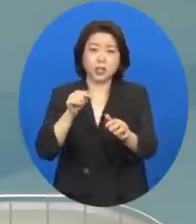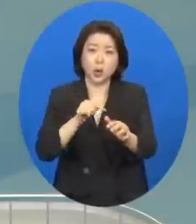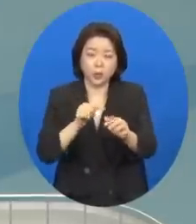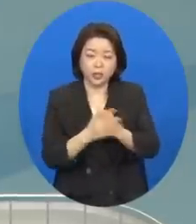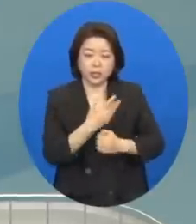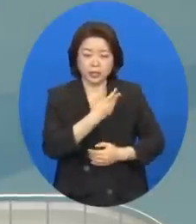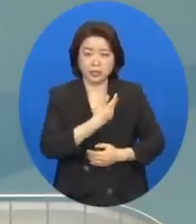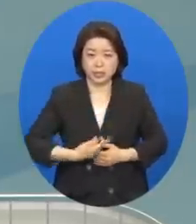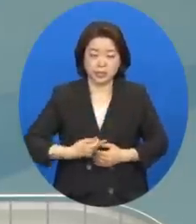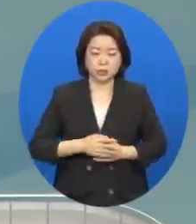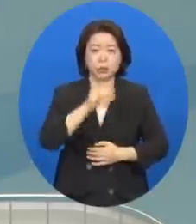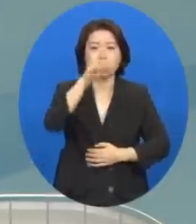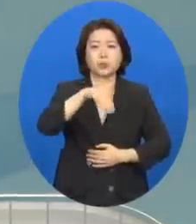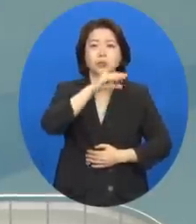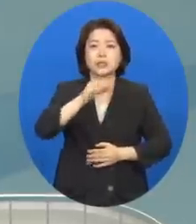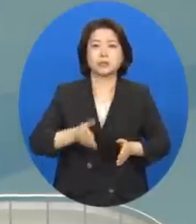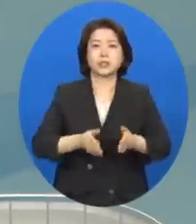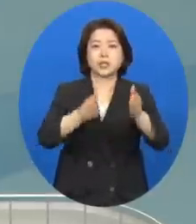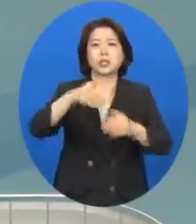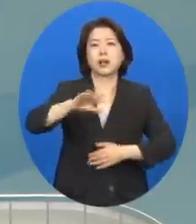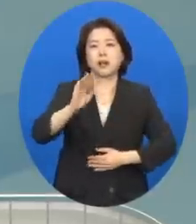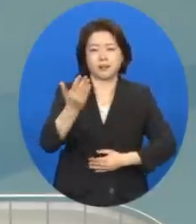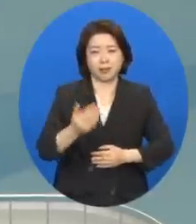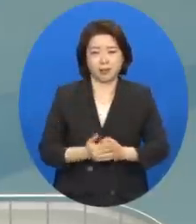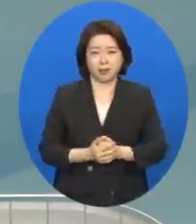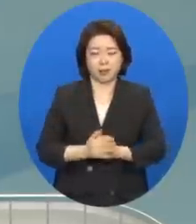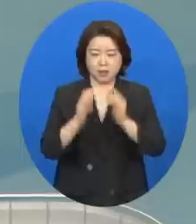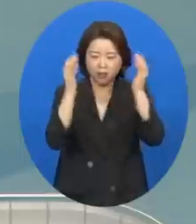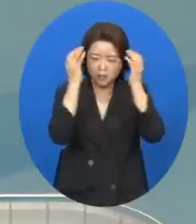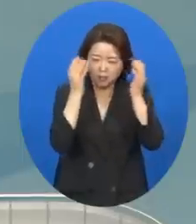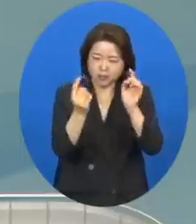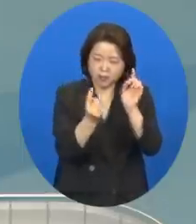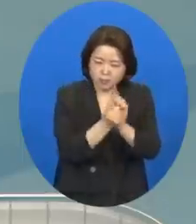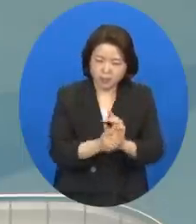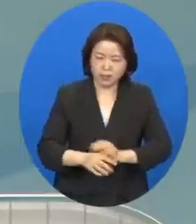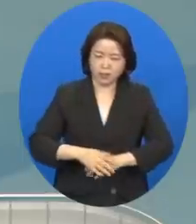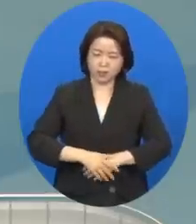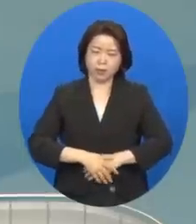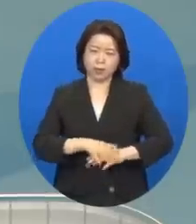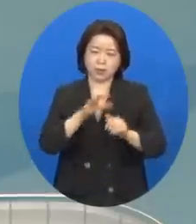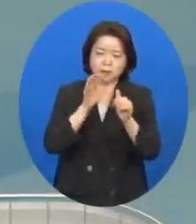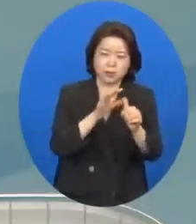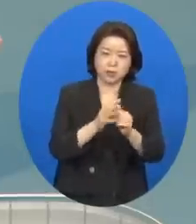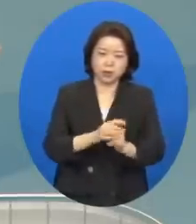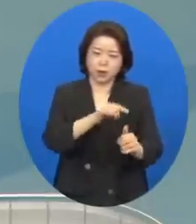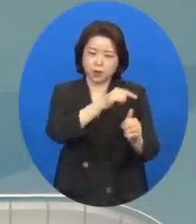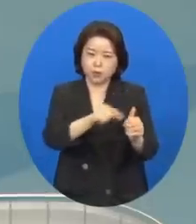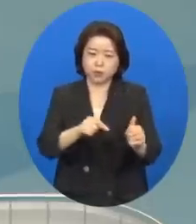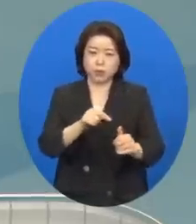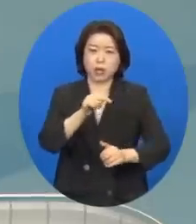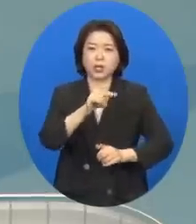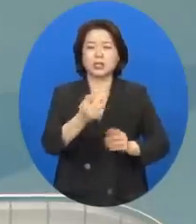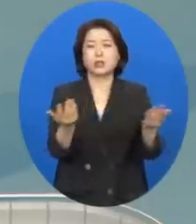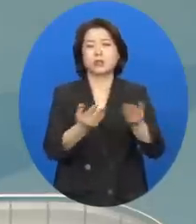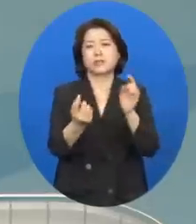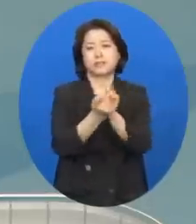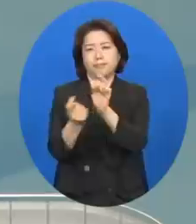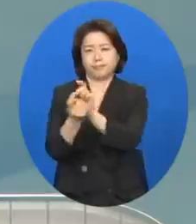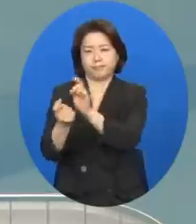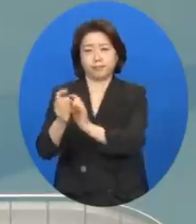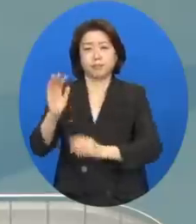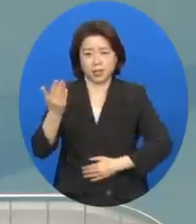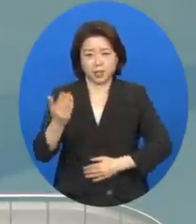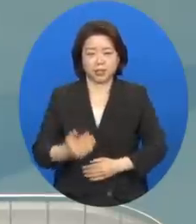가게 됩니다. 환난을 당하고 핍박을 당하고 죽임을 당하게 되는 일이 벌어지게 돼요.